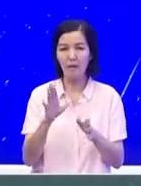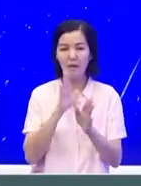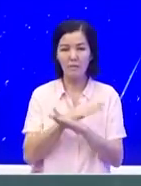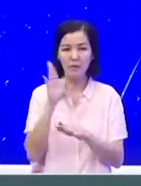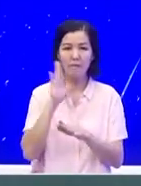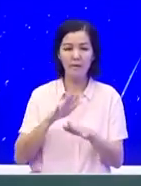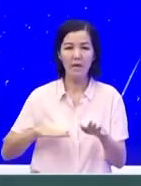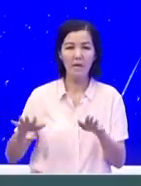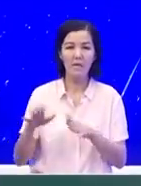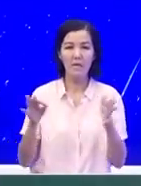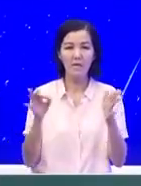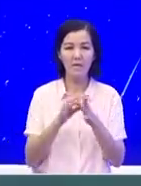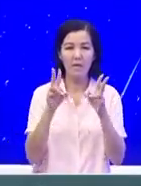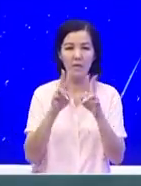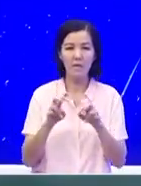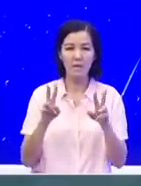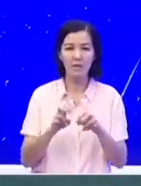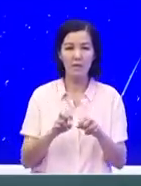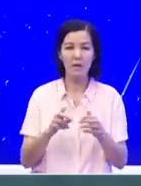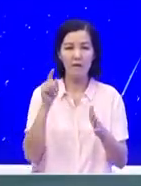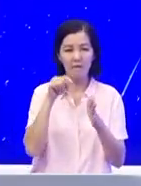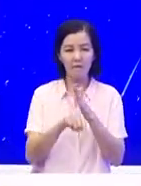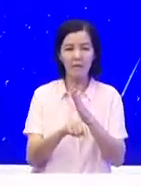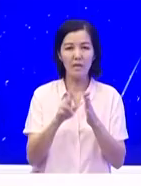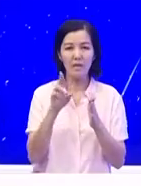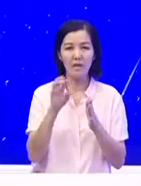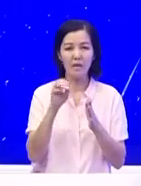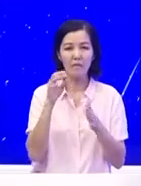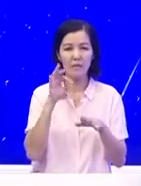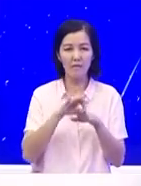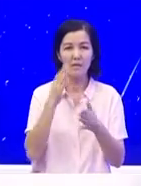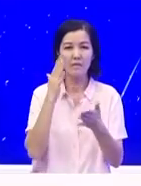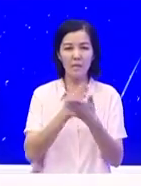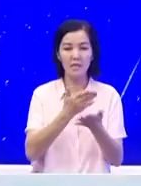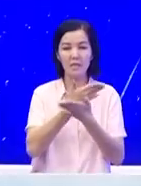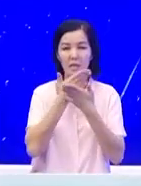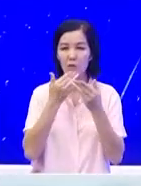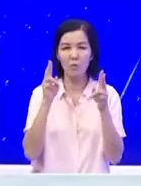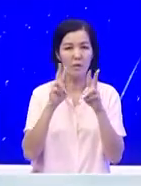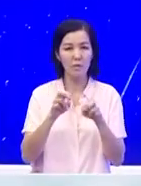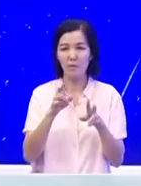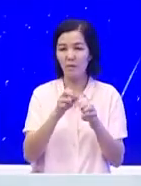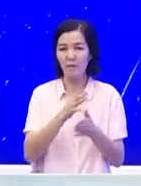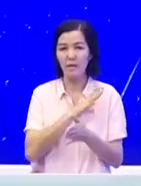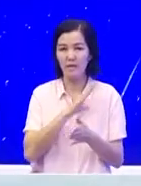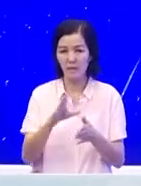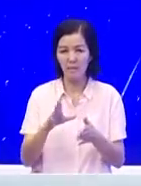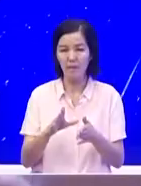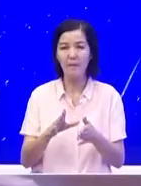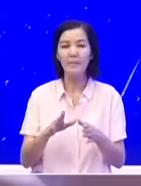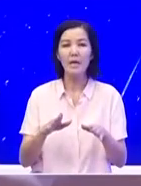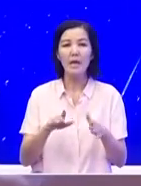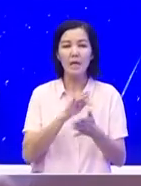водохранилища с целью исследования на наличие возбудителя в ней коронавирусной инфекции, говорят в пресс-службе ведомства. Также Капшигайским